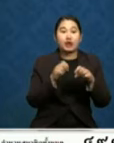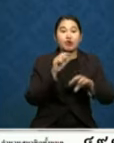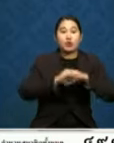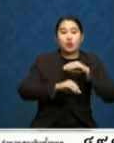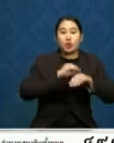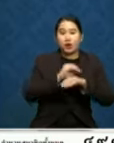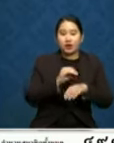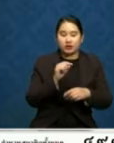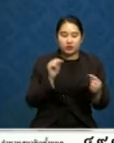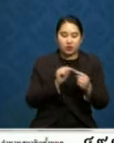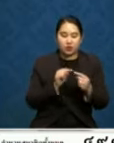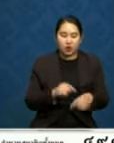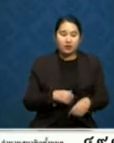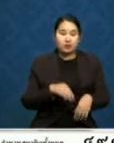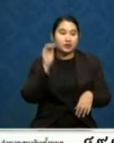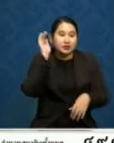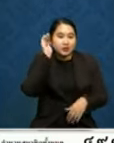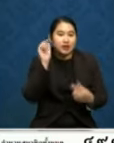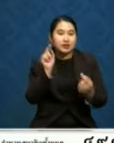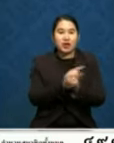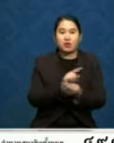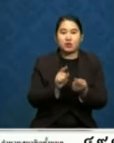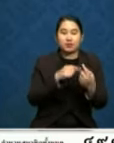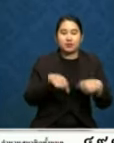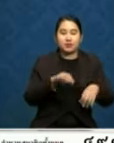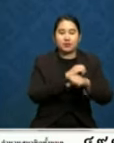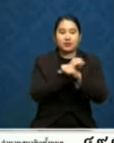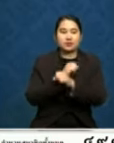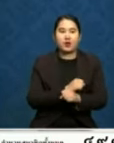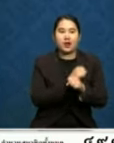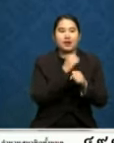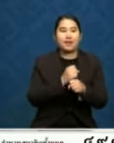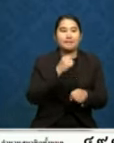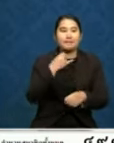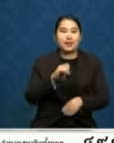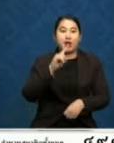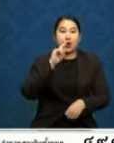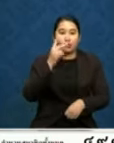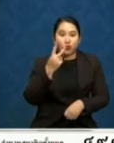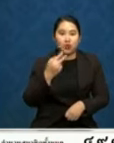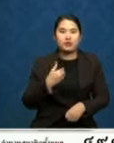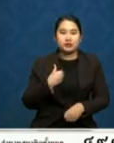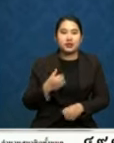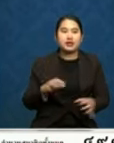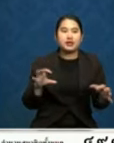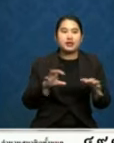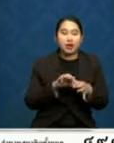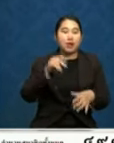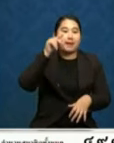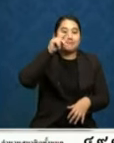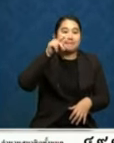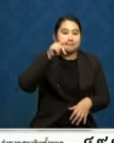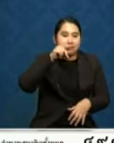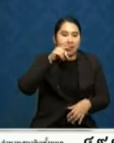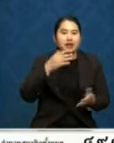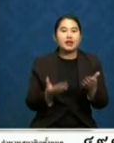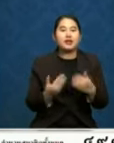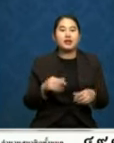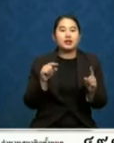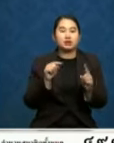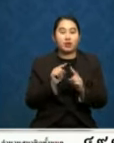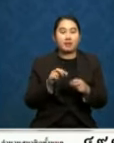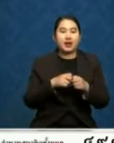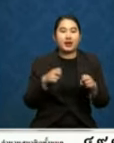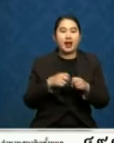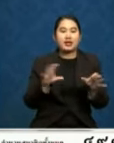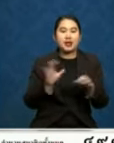โครงการสร้างความเชื่อมั่นต่อชุมชนด้วยมาตรการป้องกันการกระทำความผิดซ้ำในความผิดเกี่ยวกับเพศหรือที่ใช้ความรุ